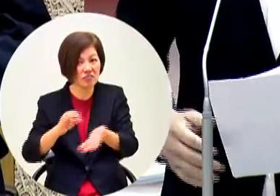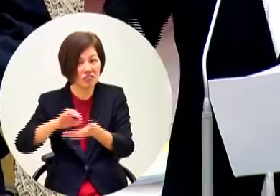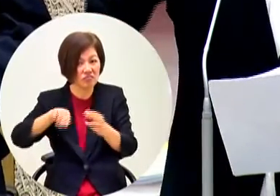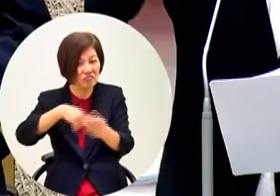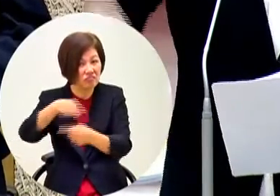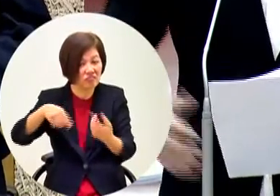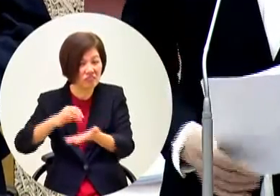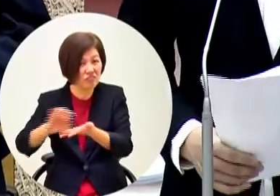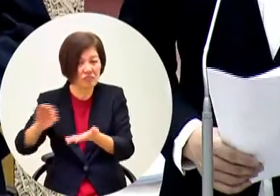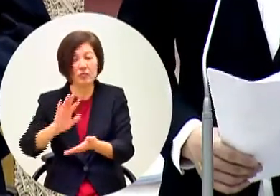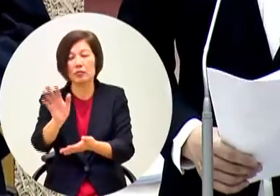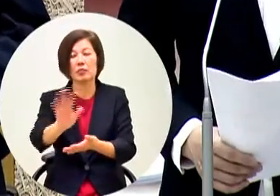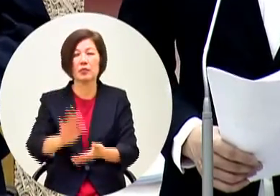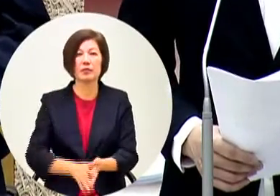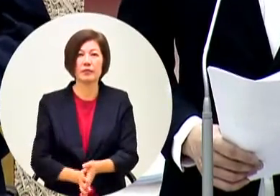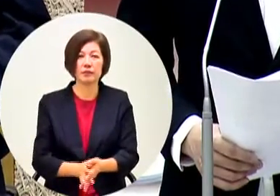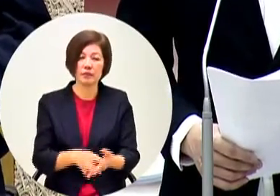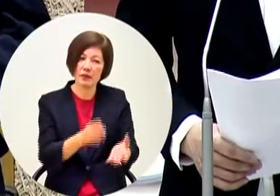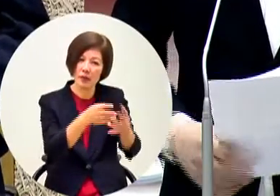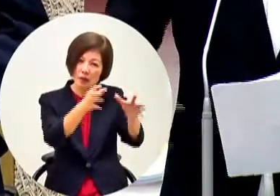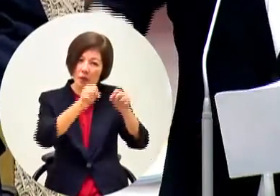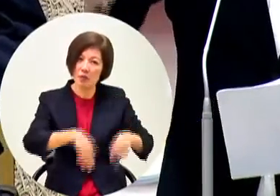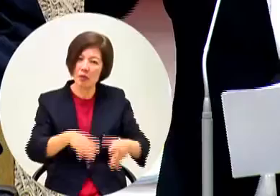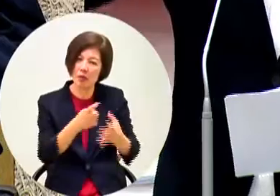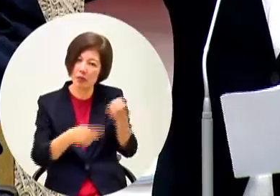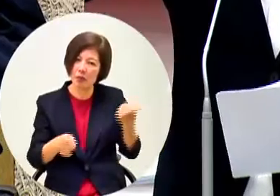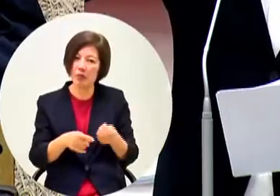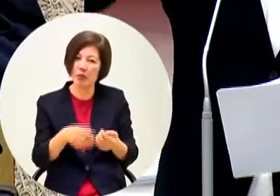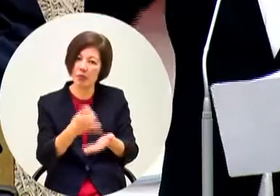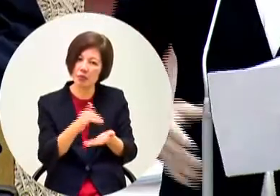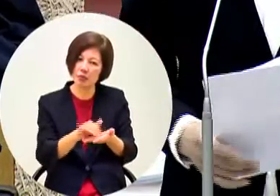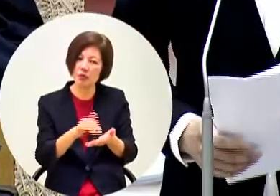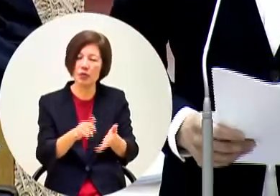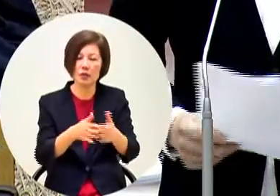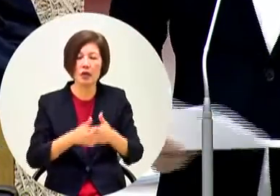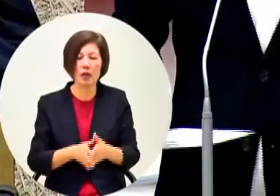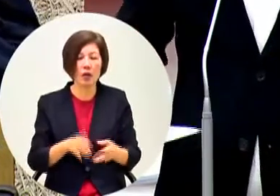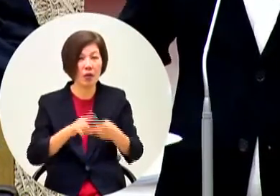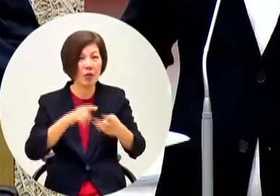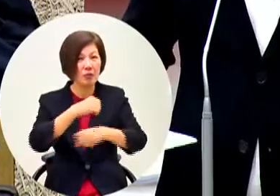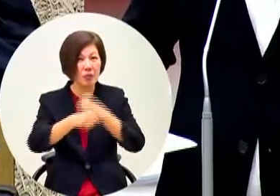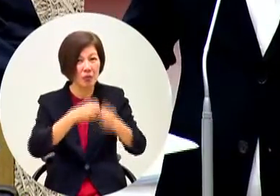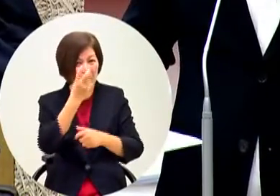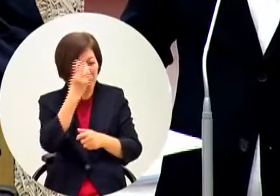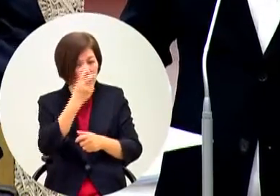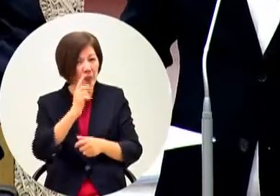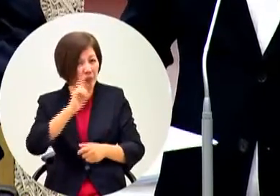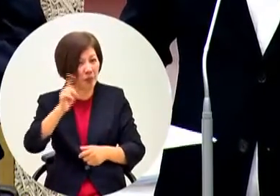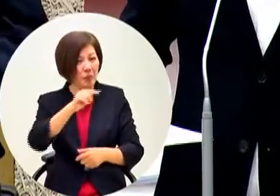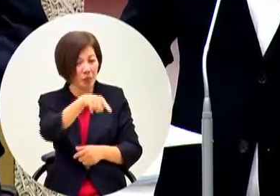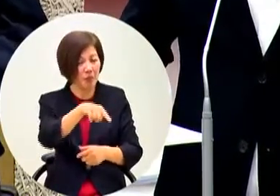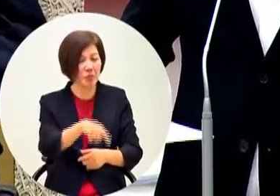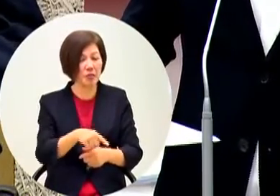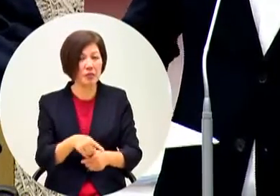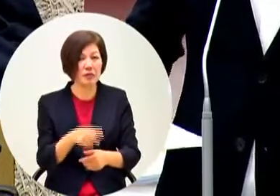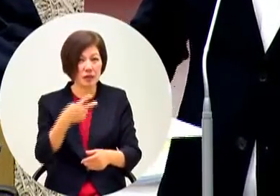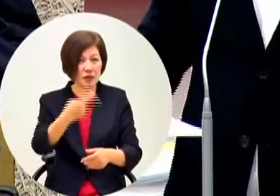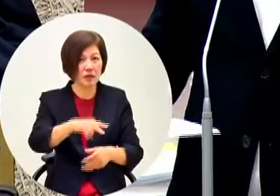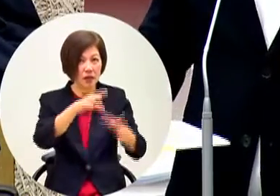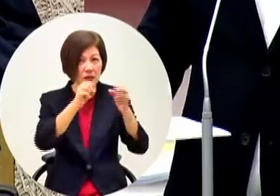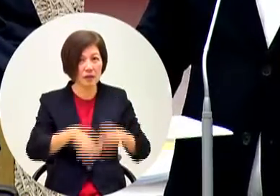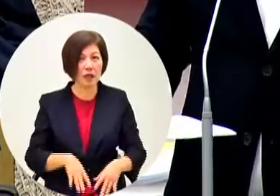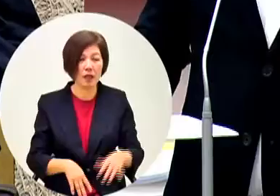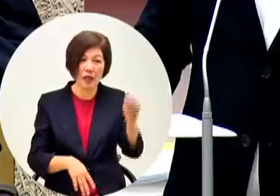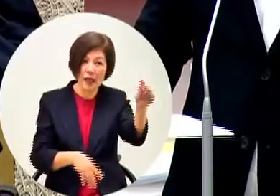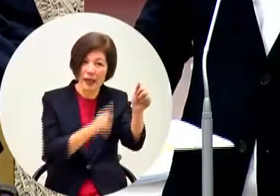在那里，能拆几件算得出来？这应该是要主动查报来拆才对啊！结果现在变成好像是说，只要 A 检